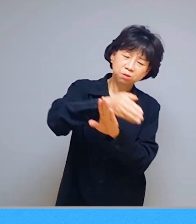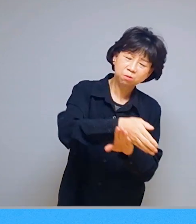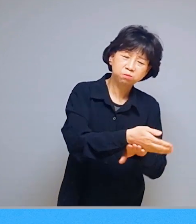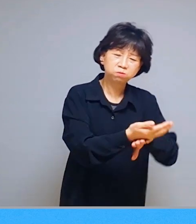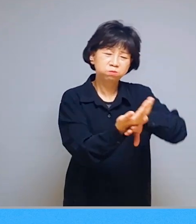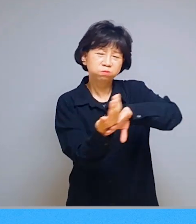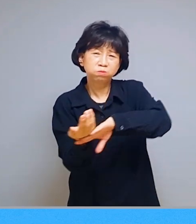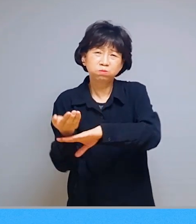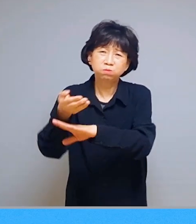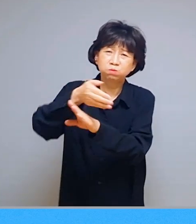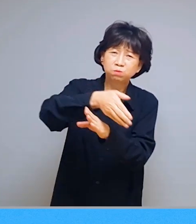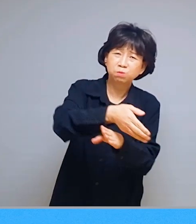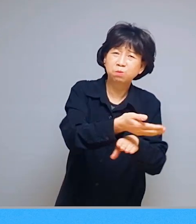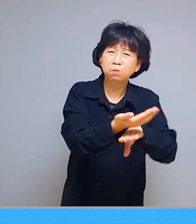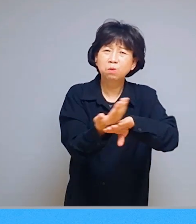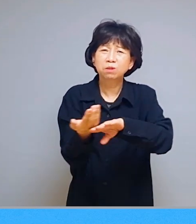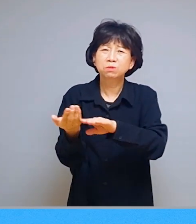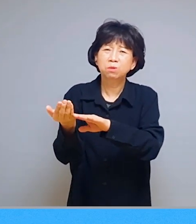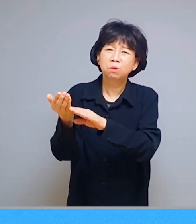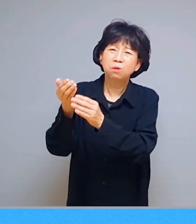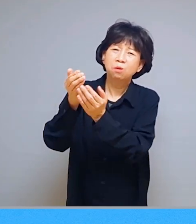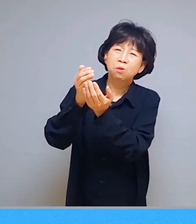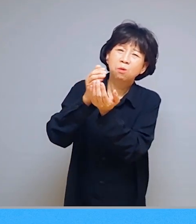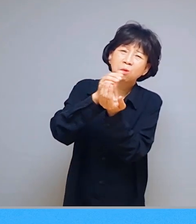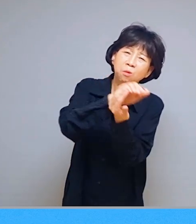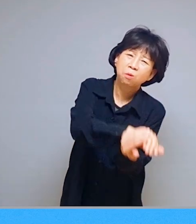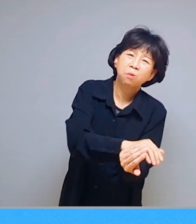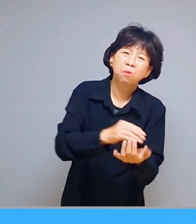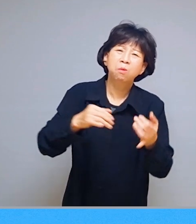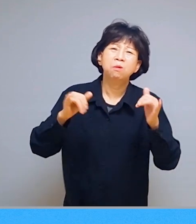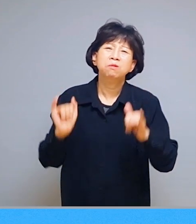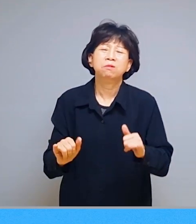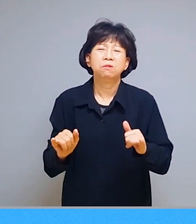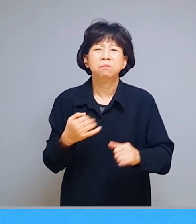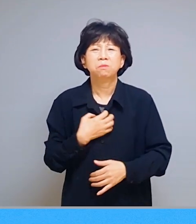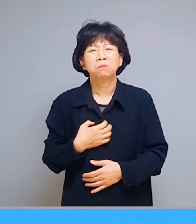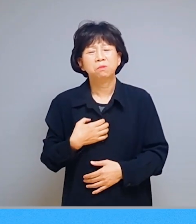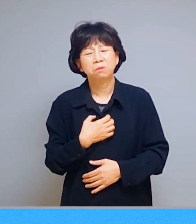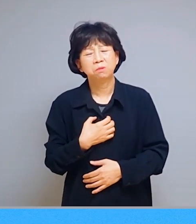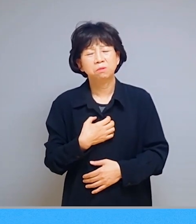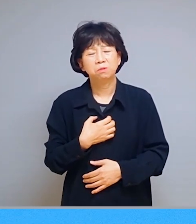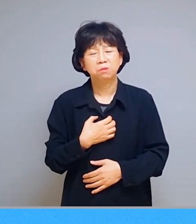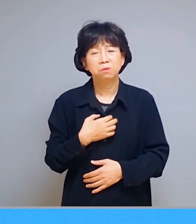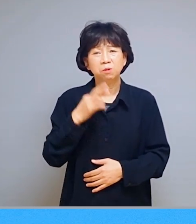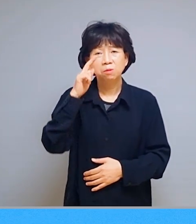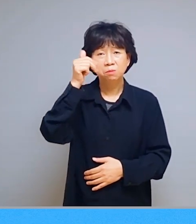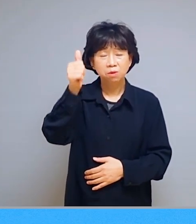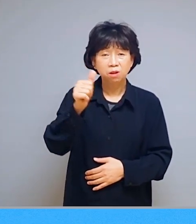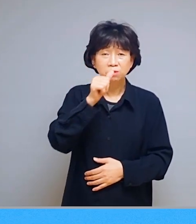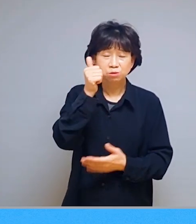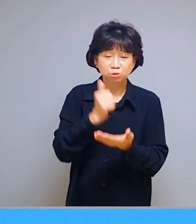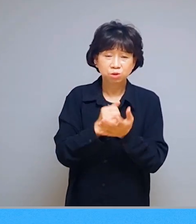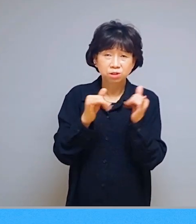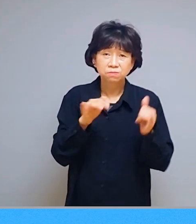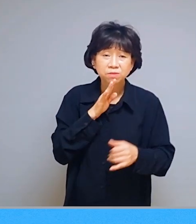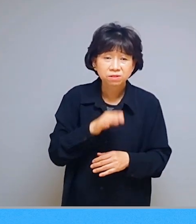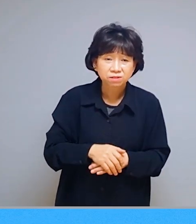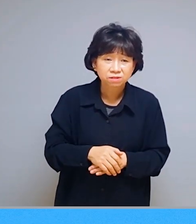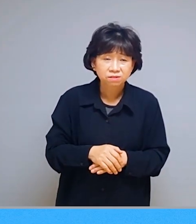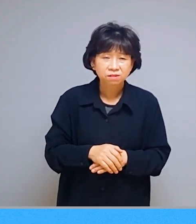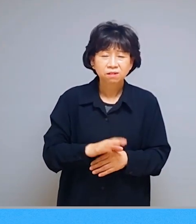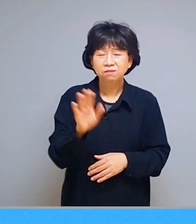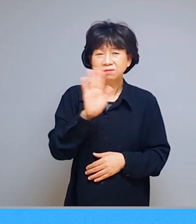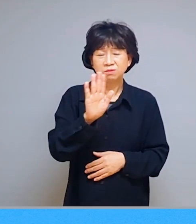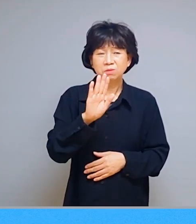뒤집힐 것 같은 위기를 경험하는 거죠. 여러분 사도 바울이 죄수가 아니잖아요. 하나님의 부르심을